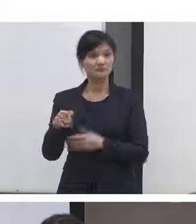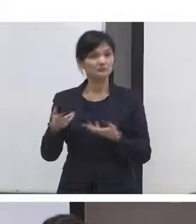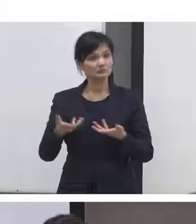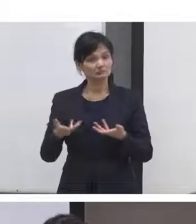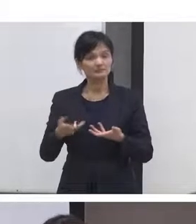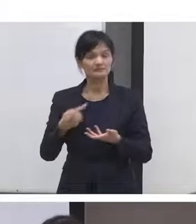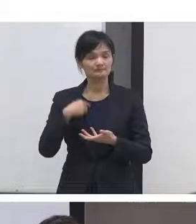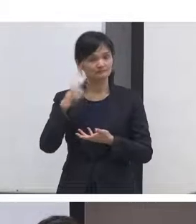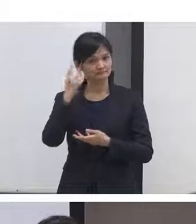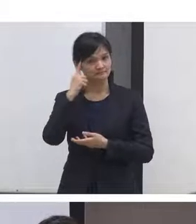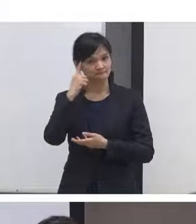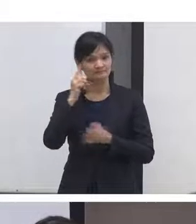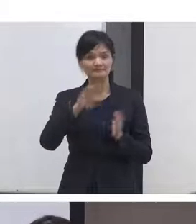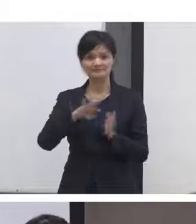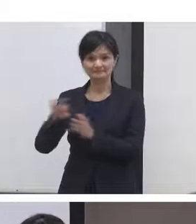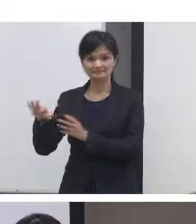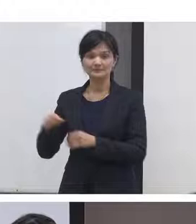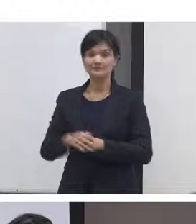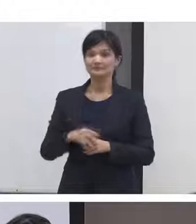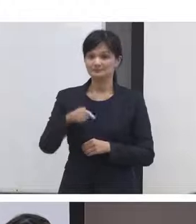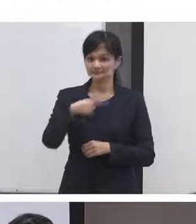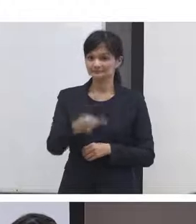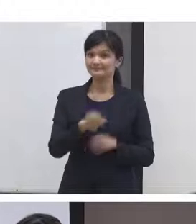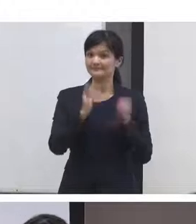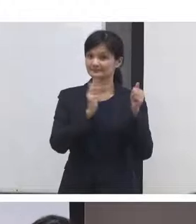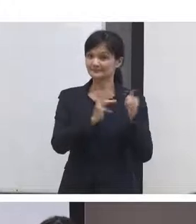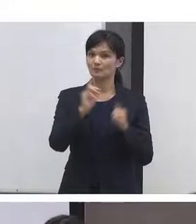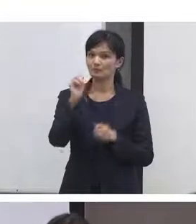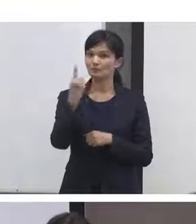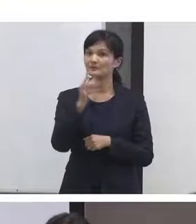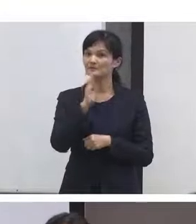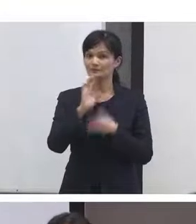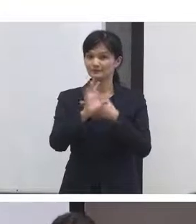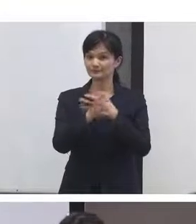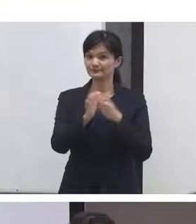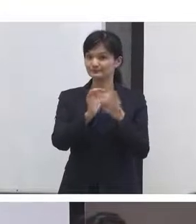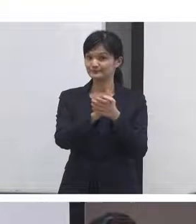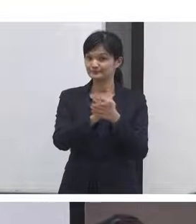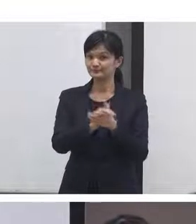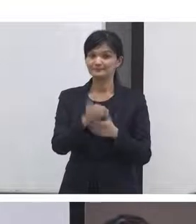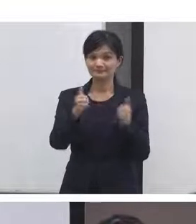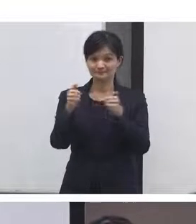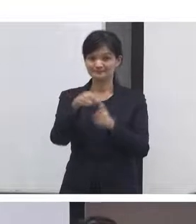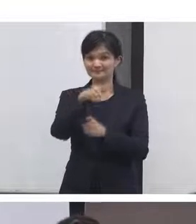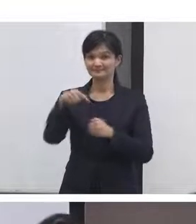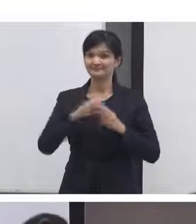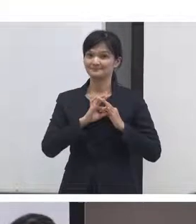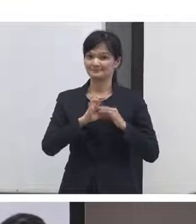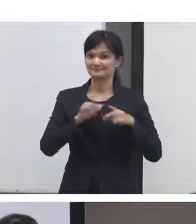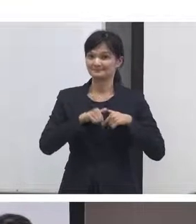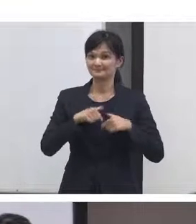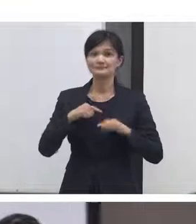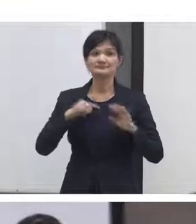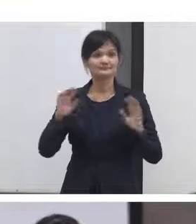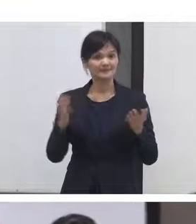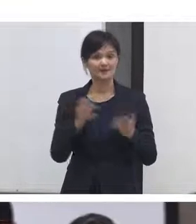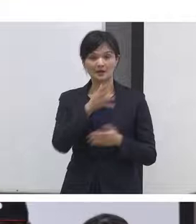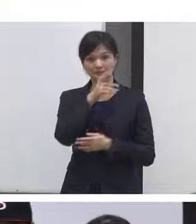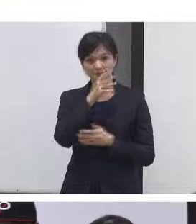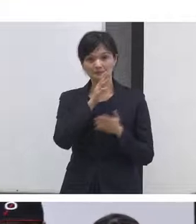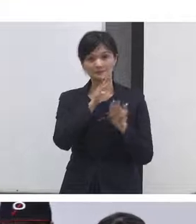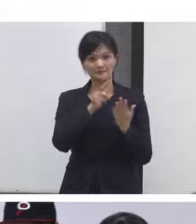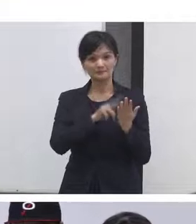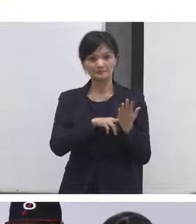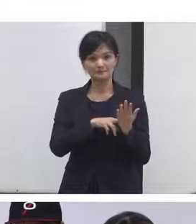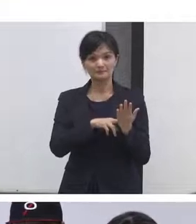思。那下一个问题其实是看起来是来自就是外国的朋友，那非常感谢他们对我们关注。那我先大概念一下， Is